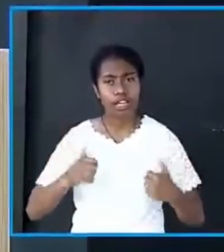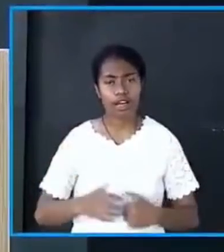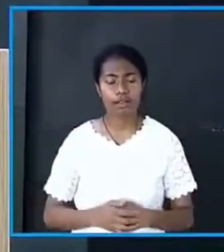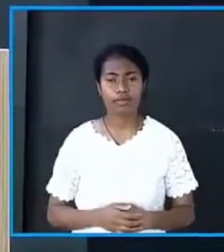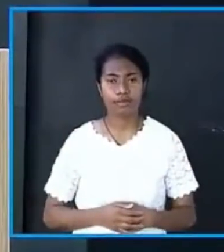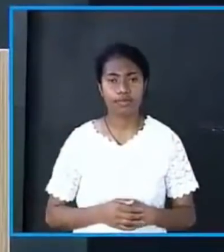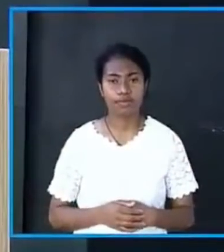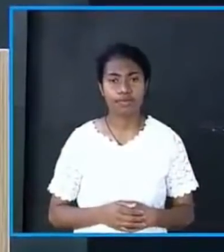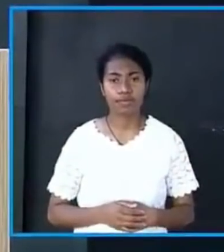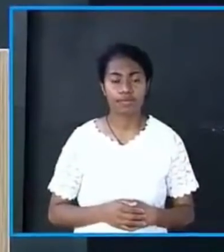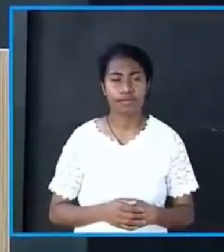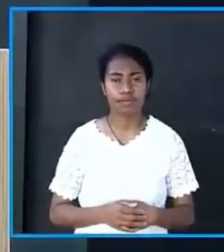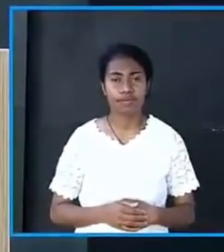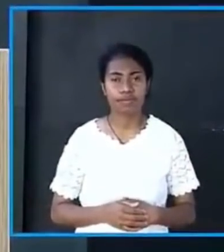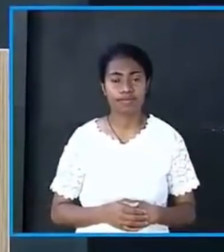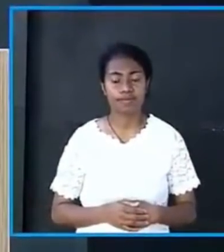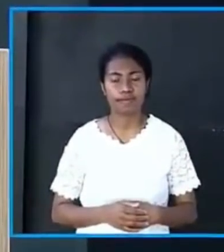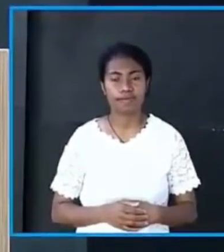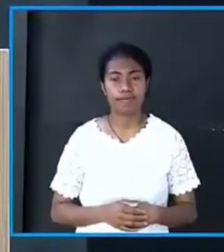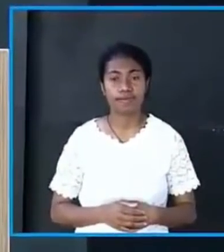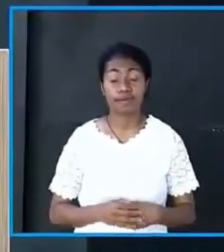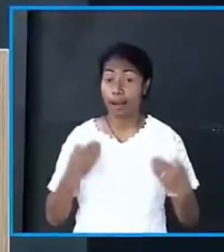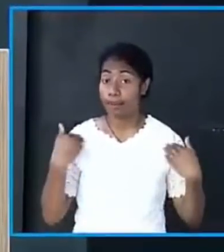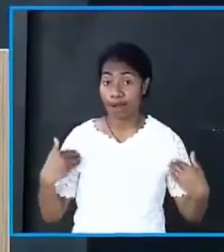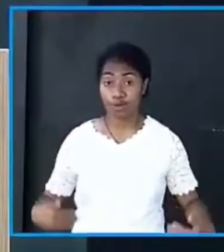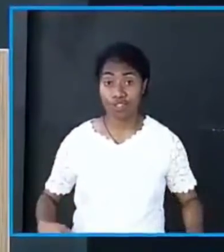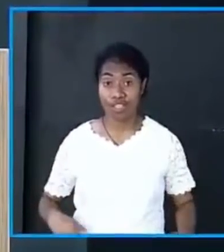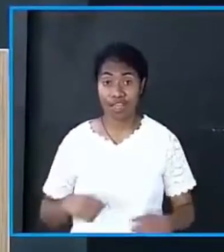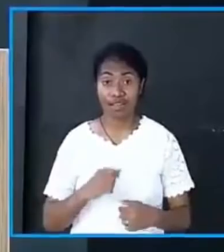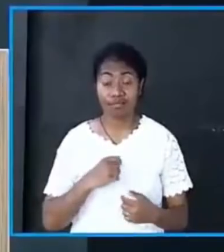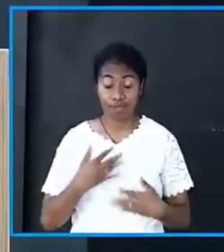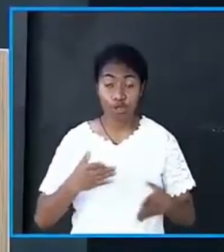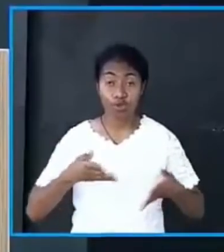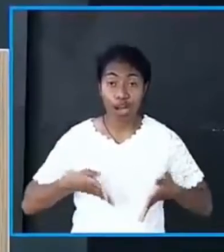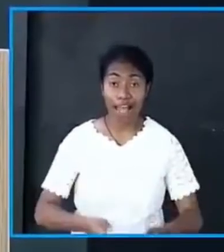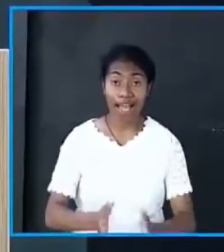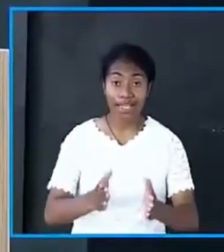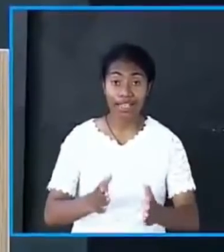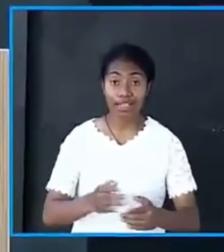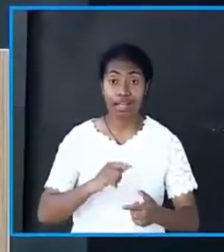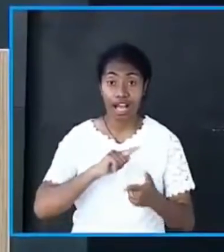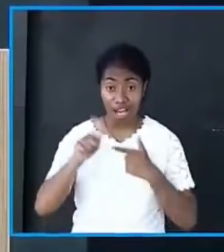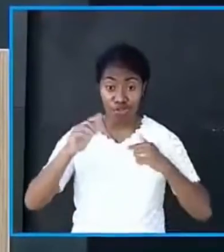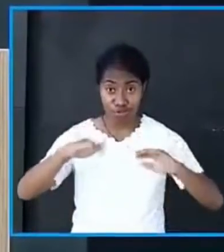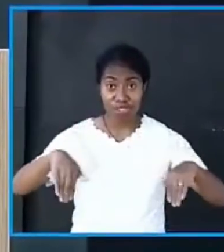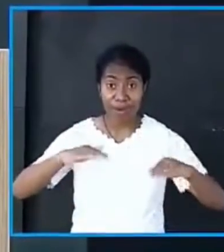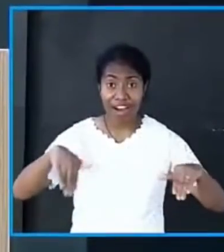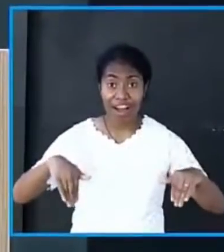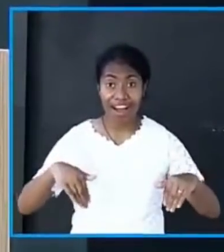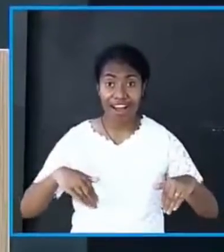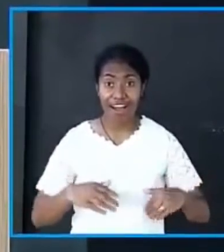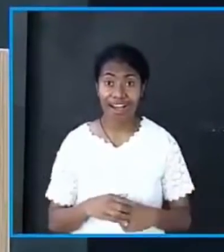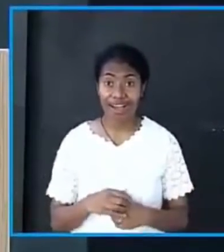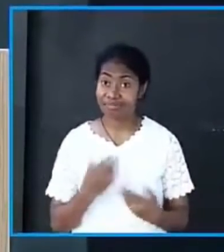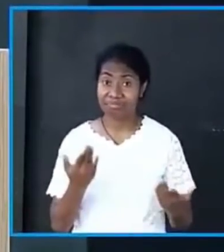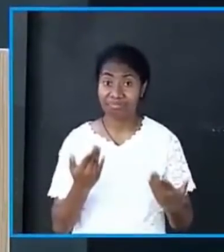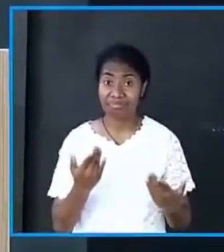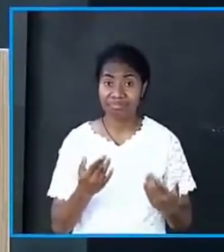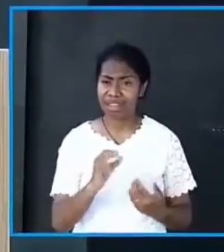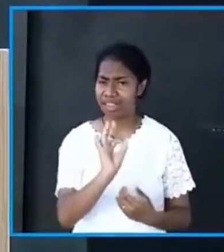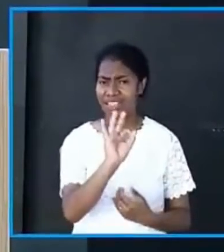hai manusia begitu lahir langsung bisa berenang Hai